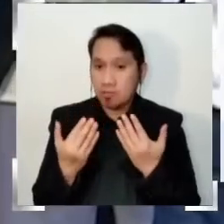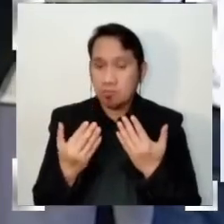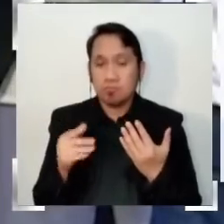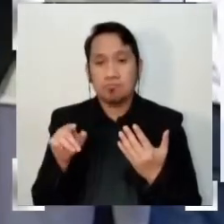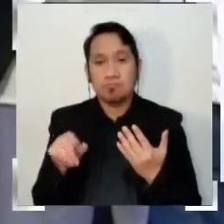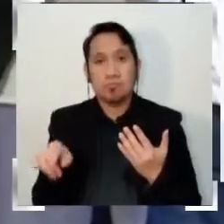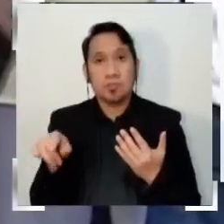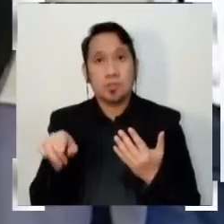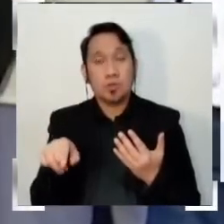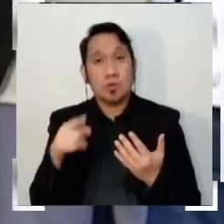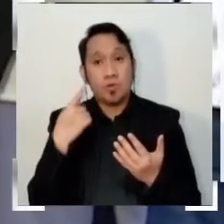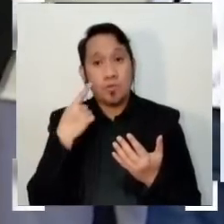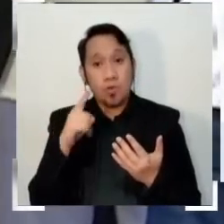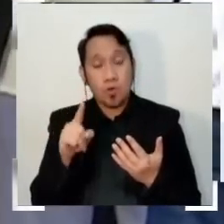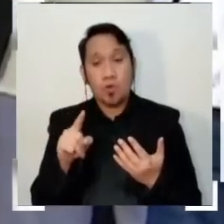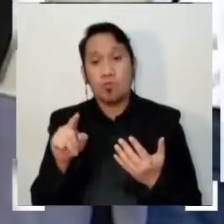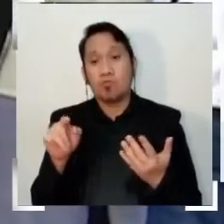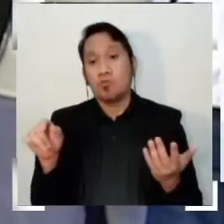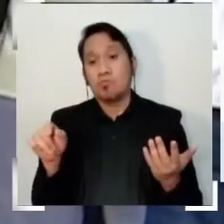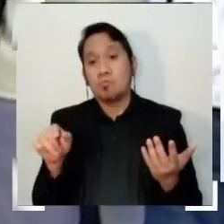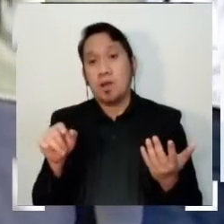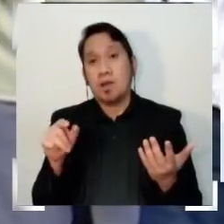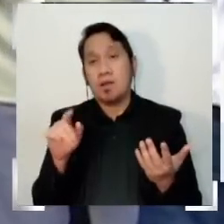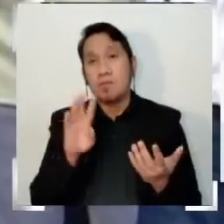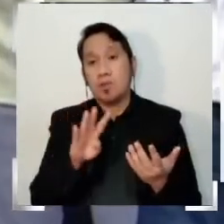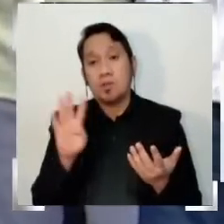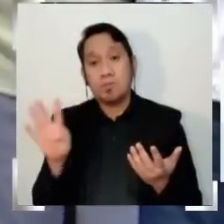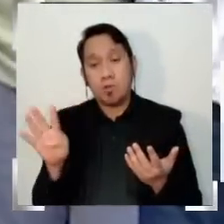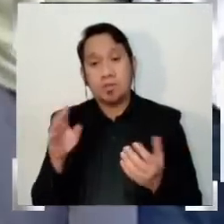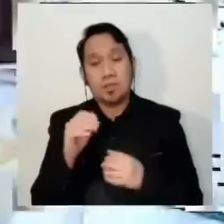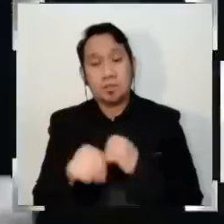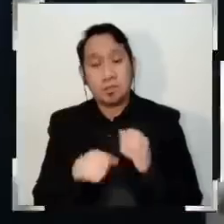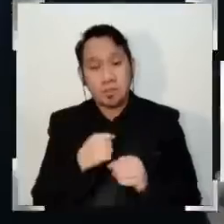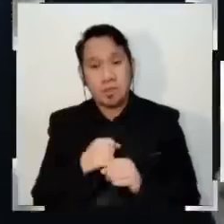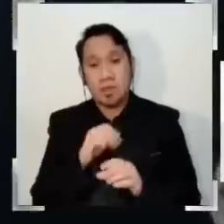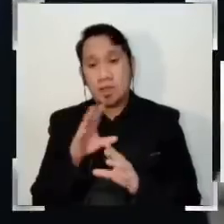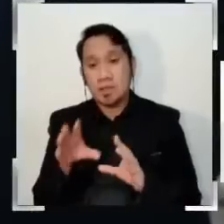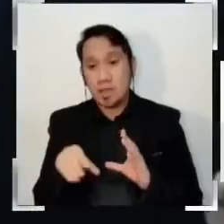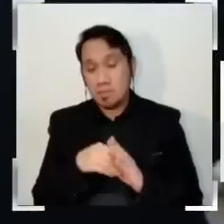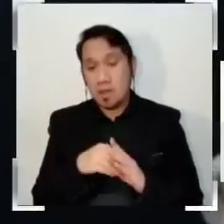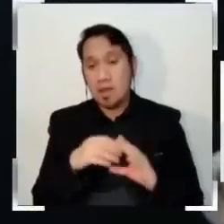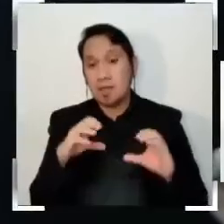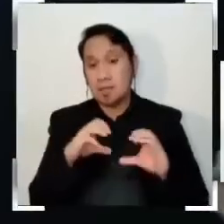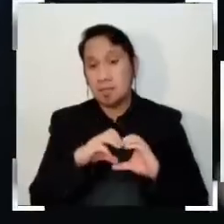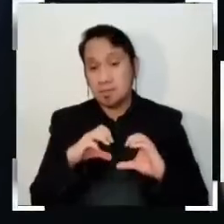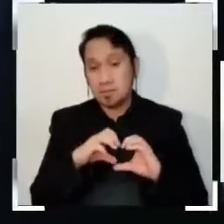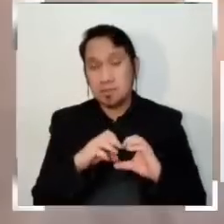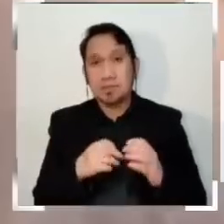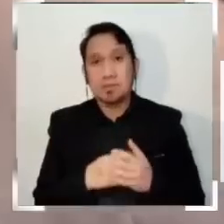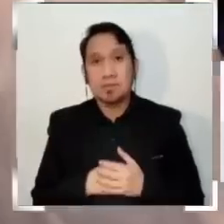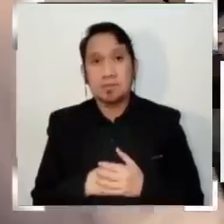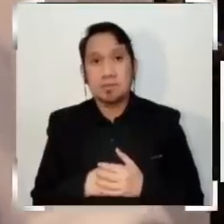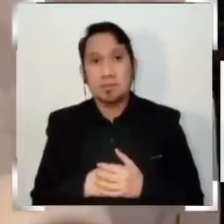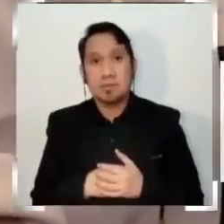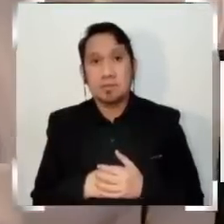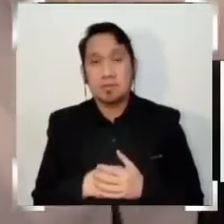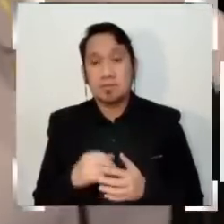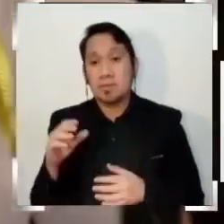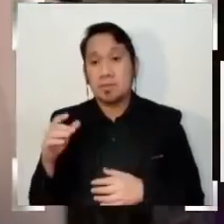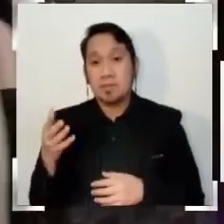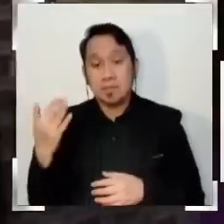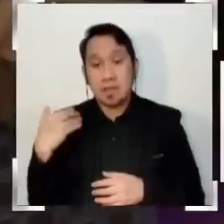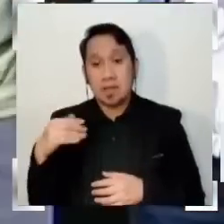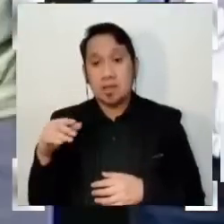ng 44 na taon, kabilang na ang Kapuso Network, sa dating pinuno ng Tape Incorporated na si